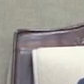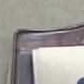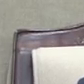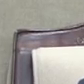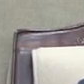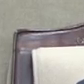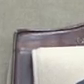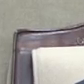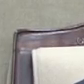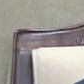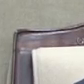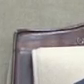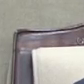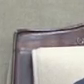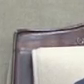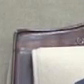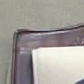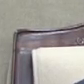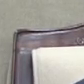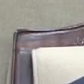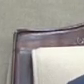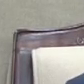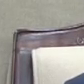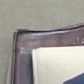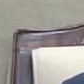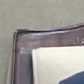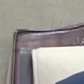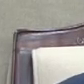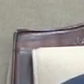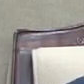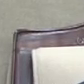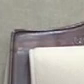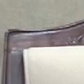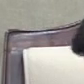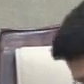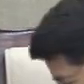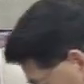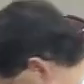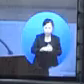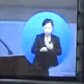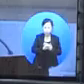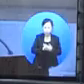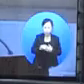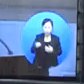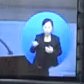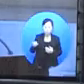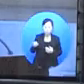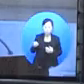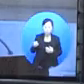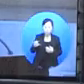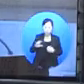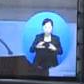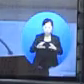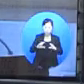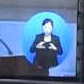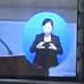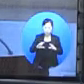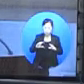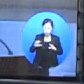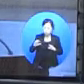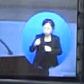의원을 아주 치는 것 같은 느낌이 들어서 그 부분 좀 자제했으면 좋겠습니다. 진행하세요. 이제 국제공원으로 의제가